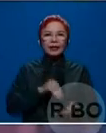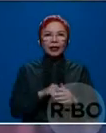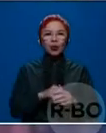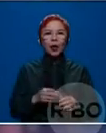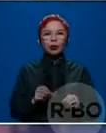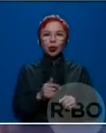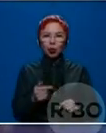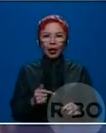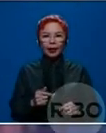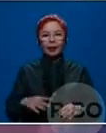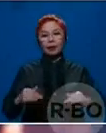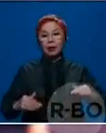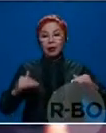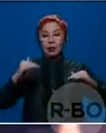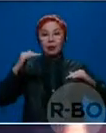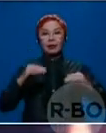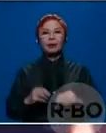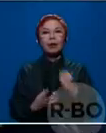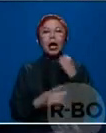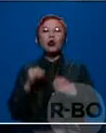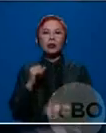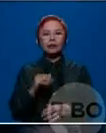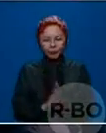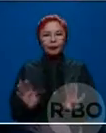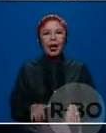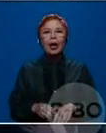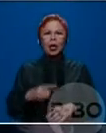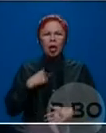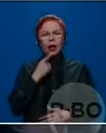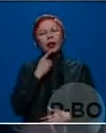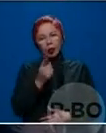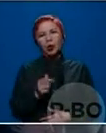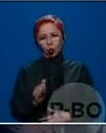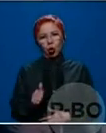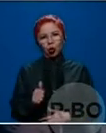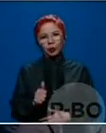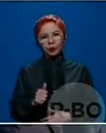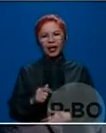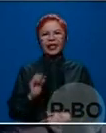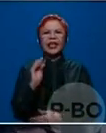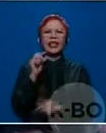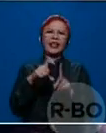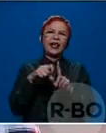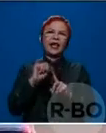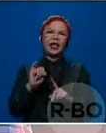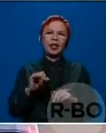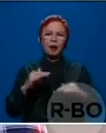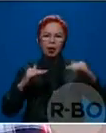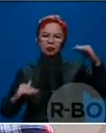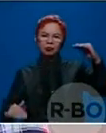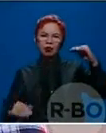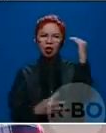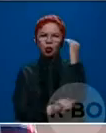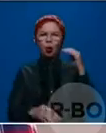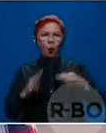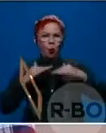konkret bisa dikurangi silakan ya memang kita akui G rasio di DKI lebih tinggi daripada nasional